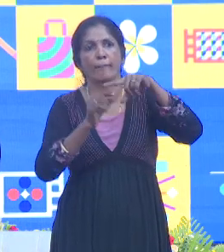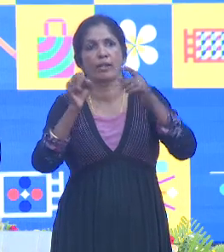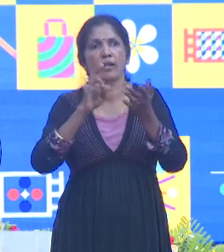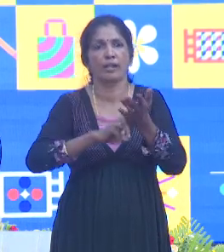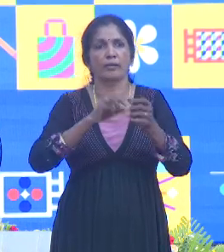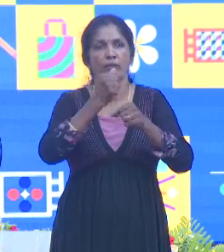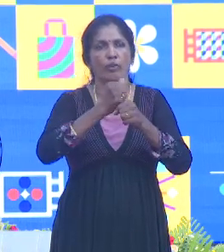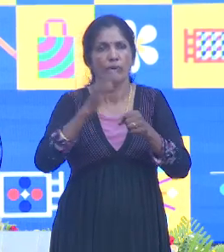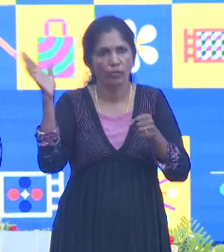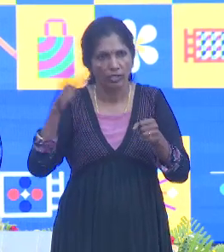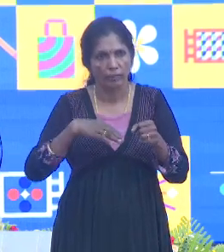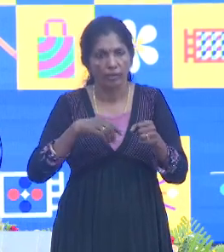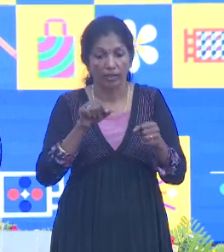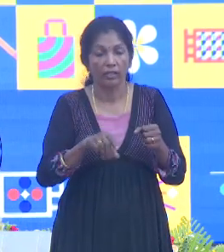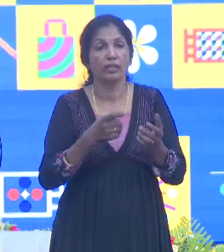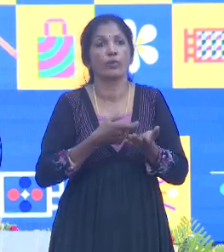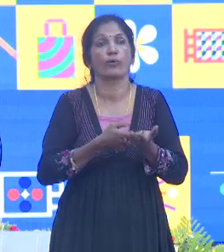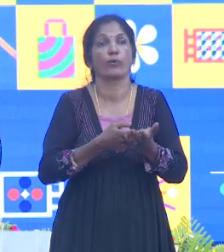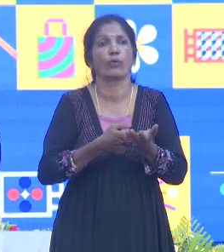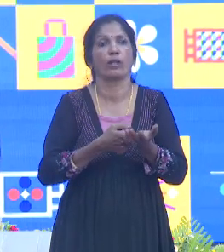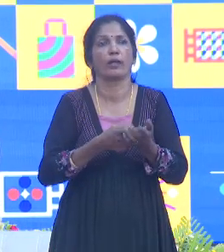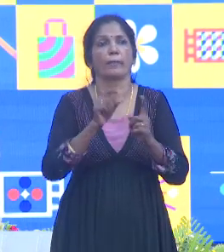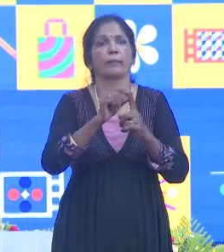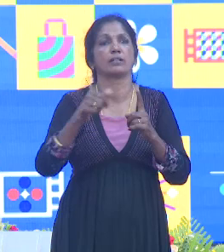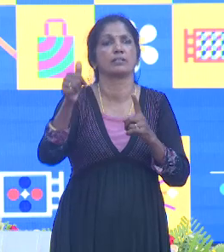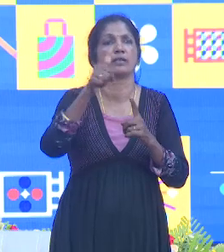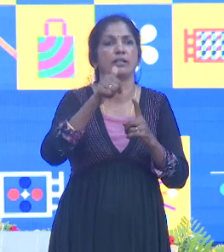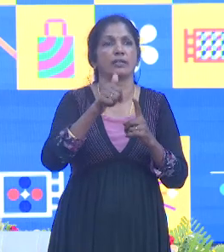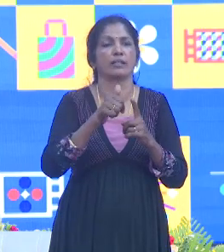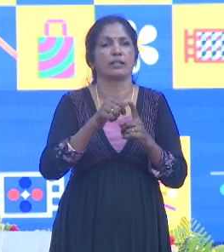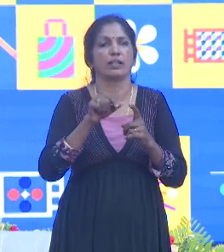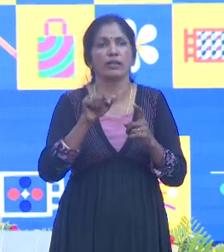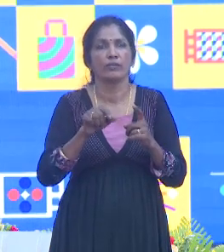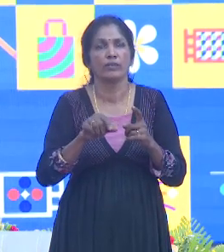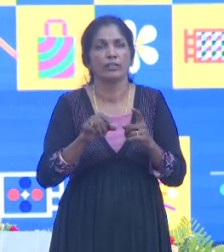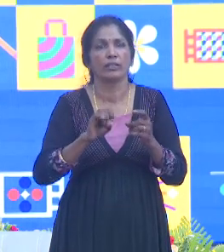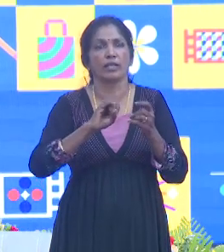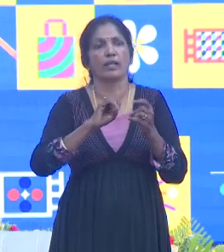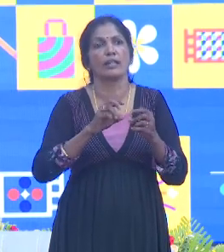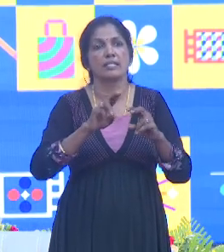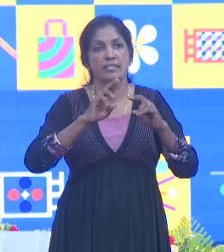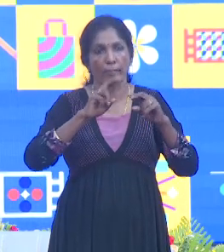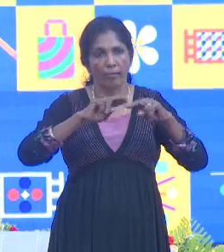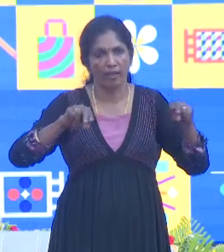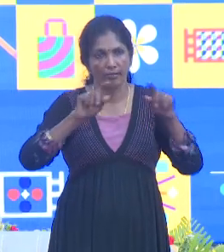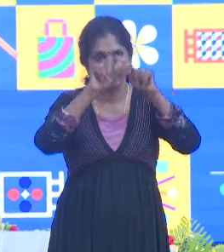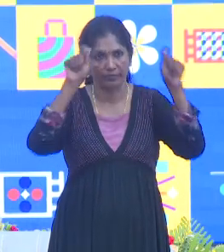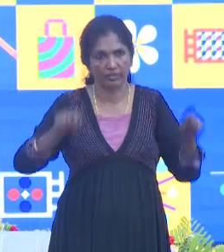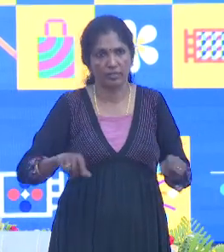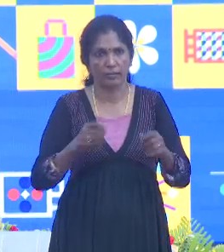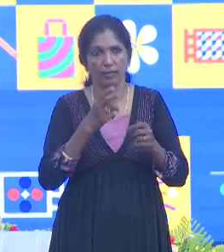Verimbadana, Animum, President Tiricha each other, Ivita Safa Church